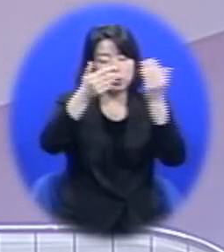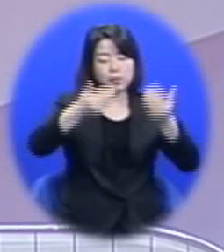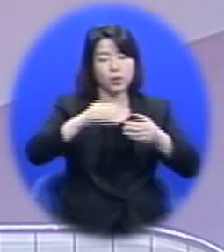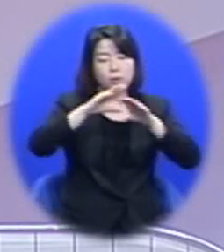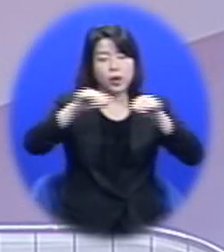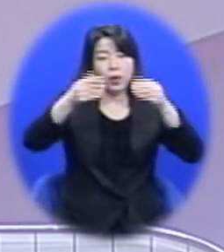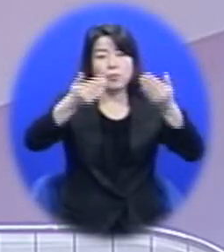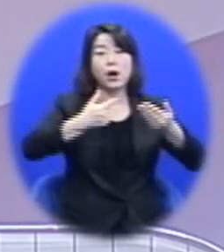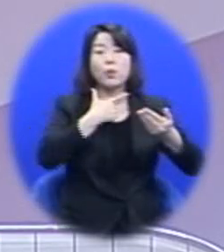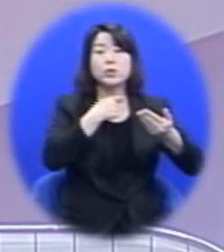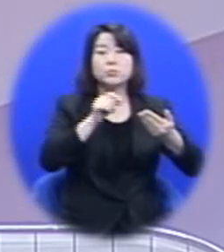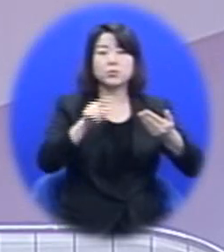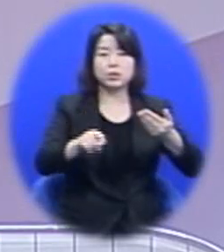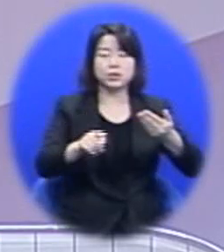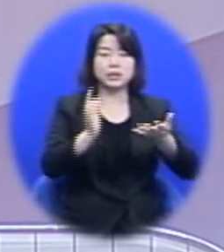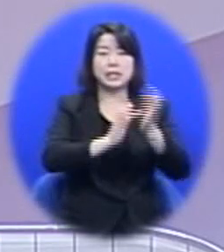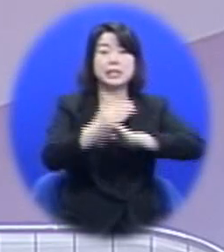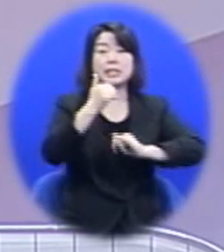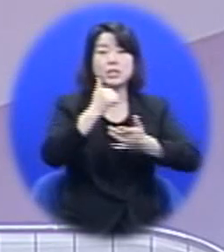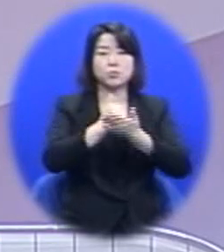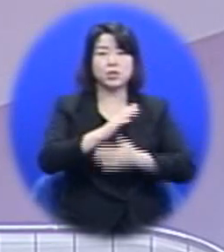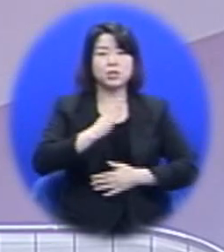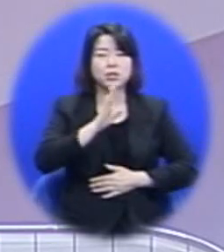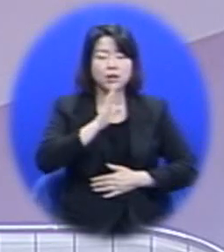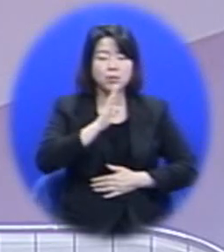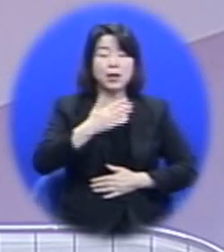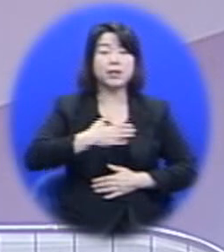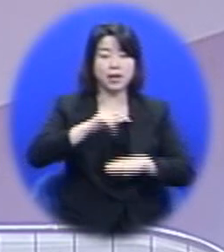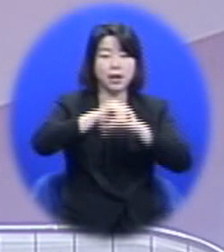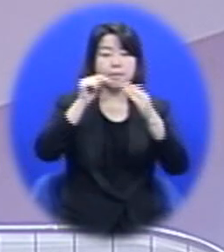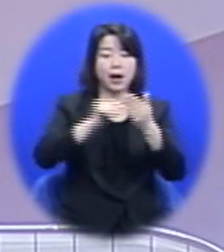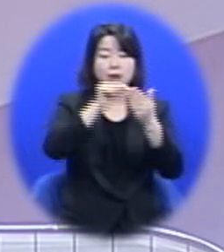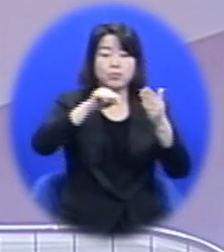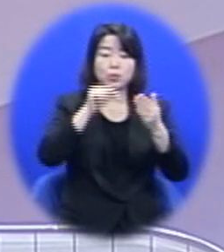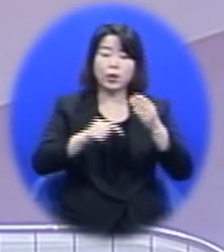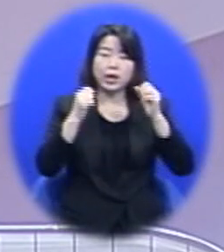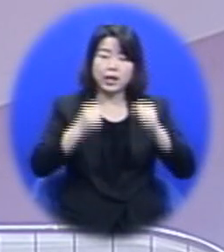것은 예수님께서 정말 내 마음이 계신지를 알고 싶다.